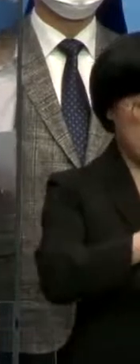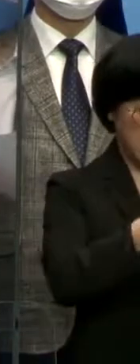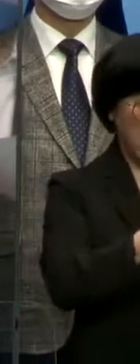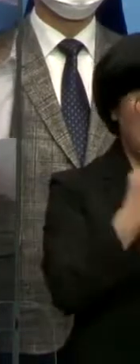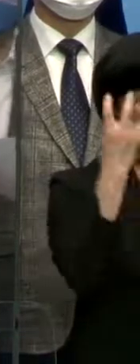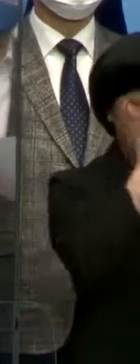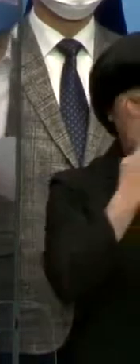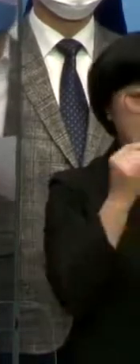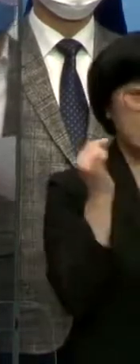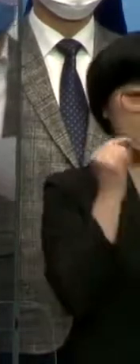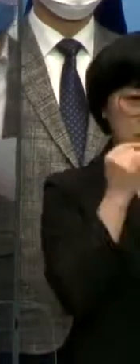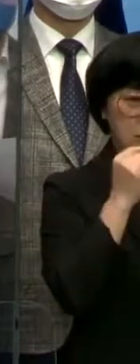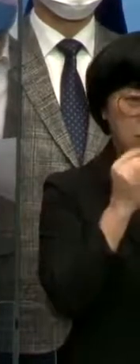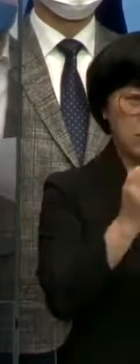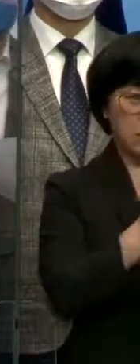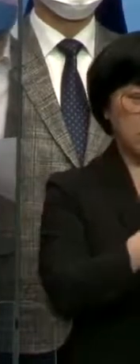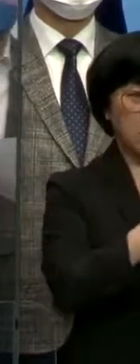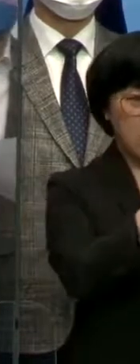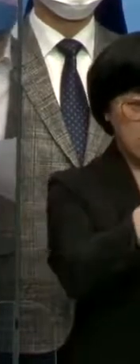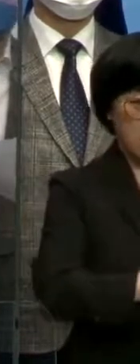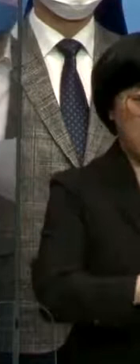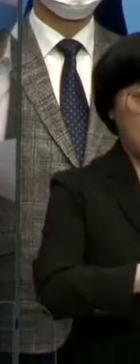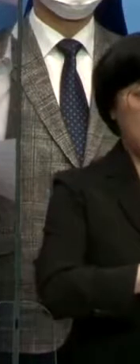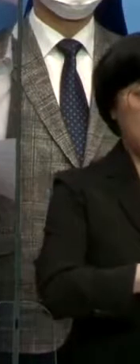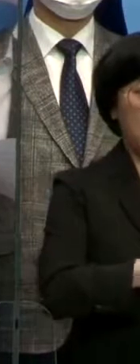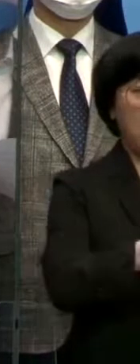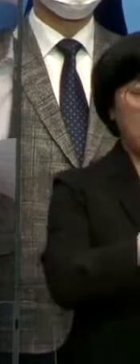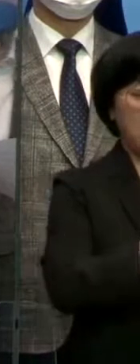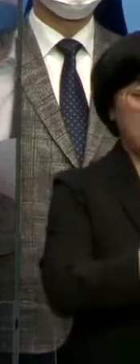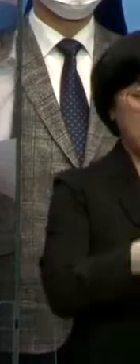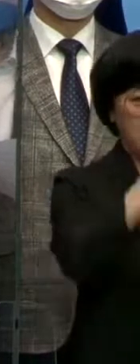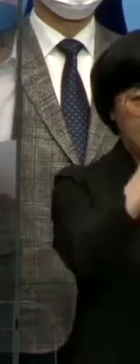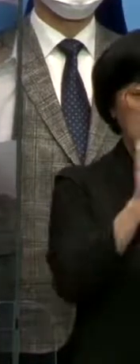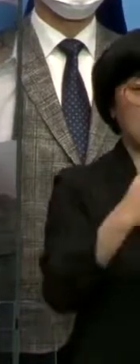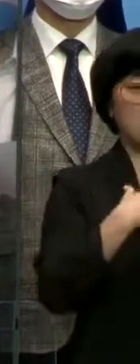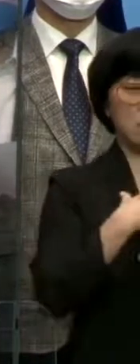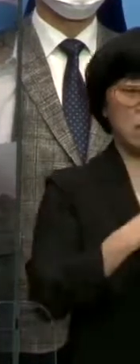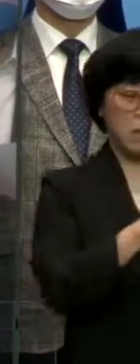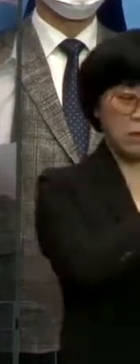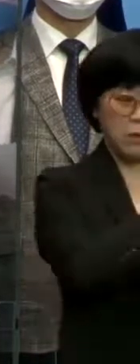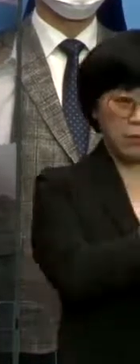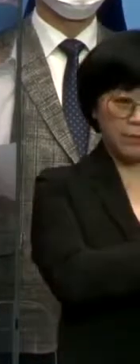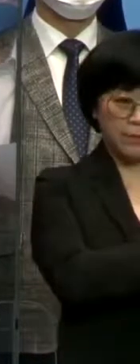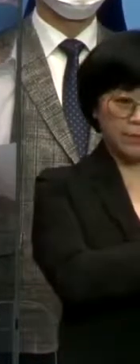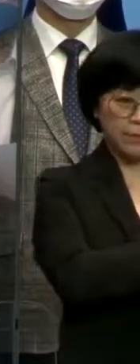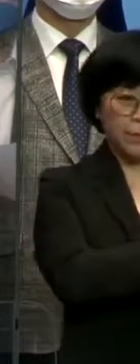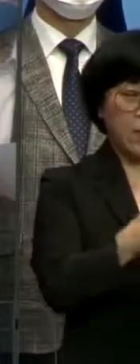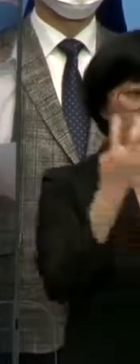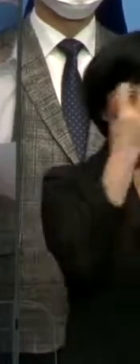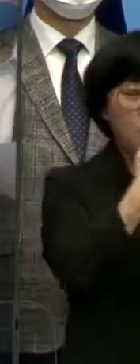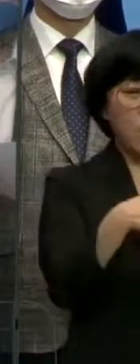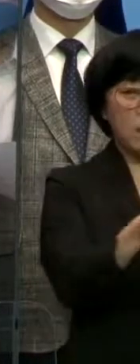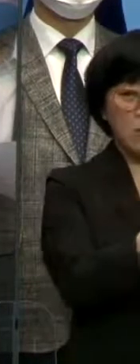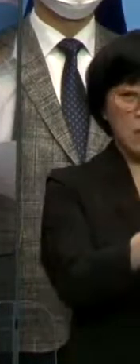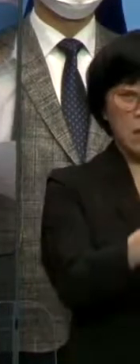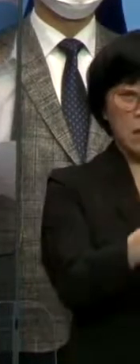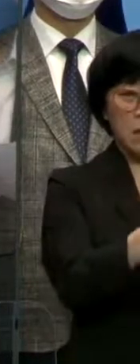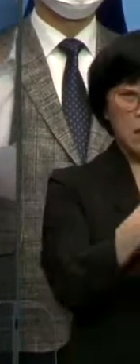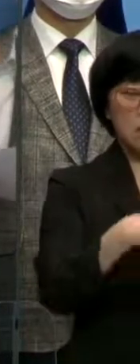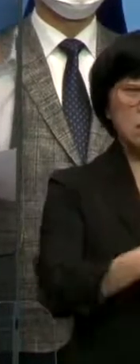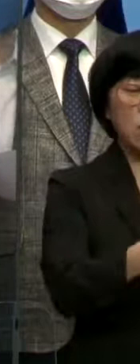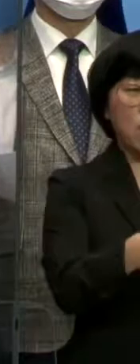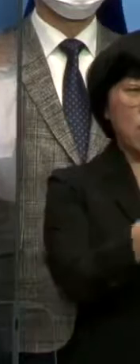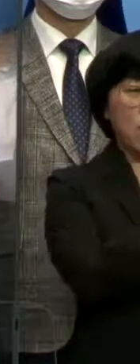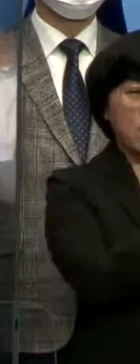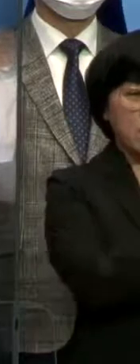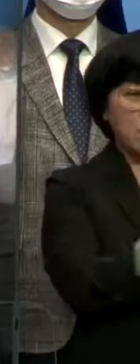의료인의 행정처분 이력 공개 등 환자의 안전과 인권을 보호하기 위한